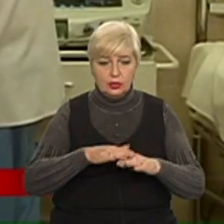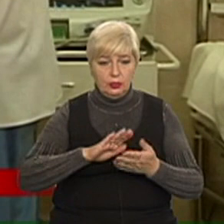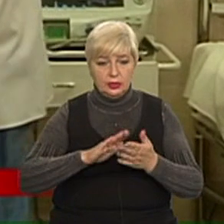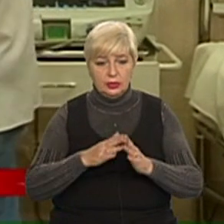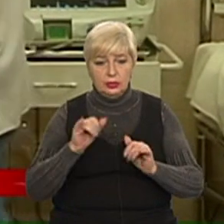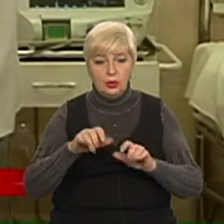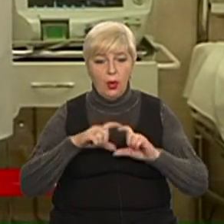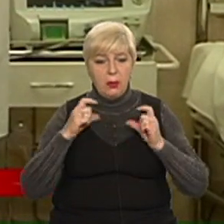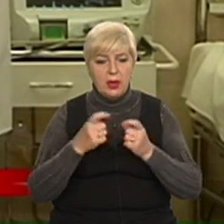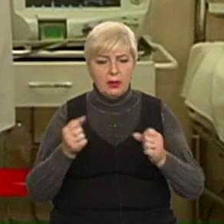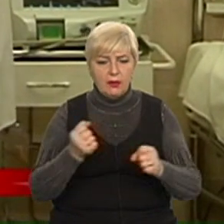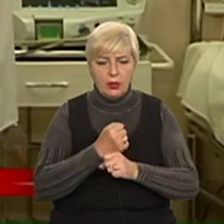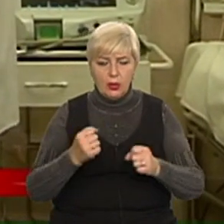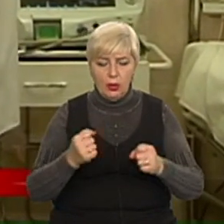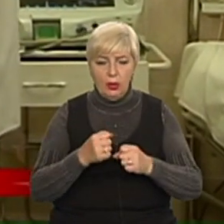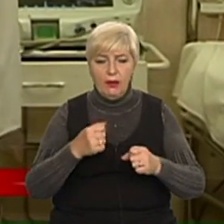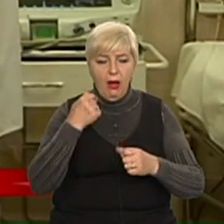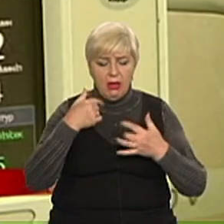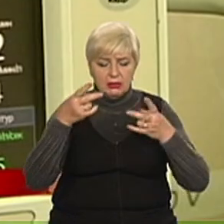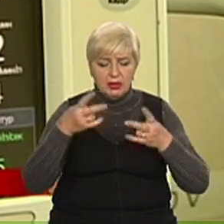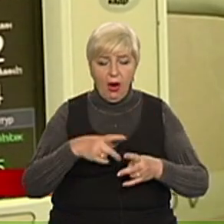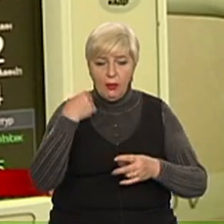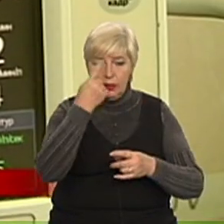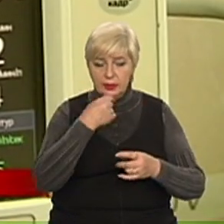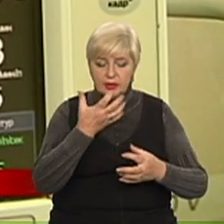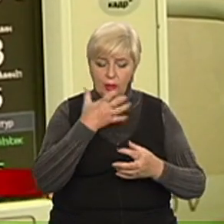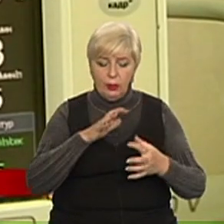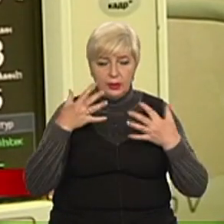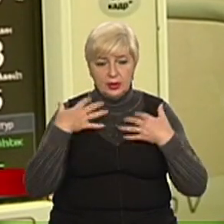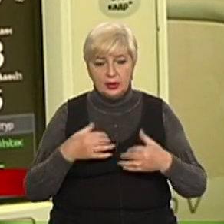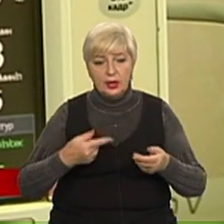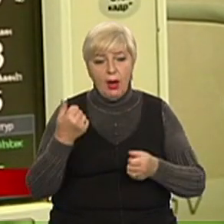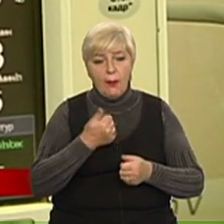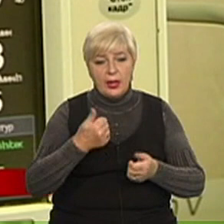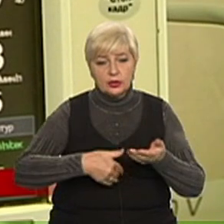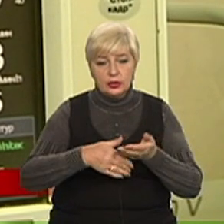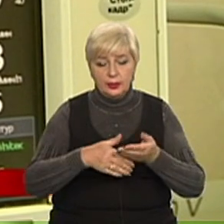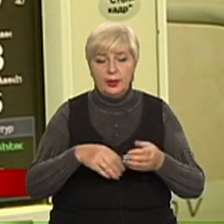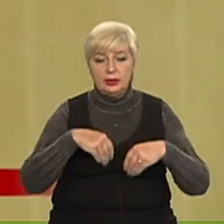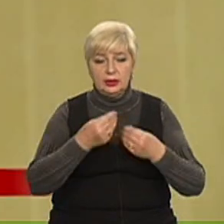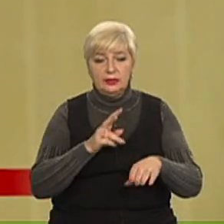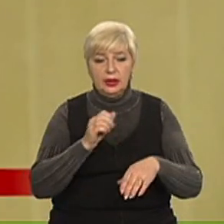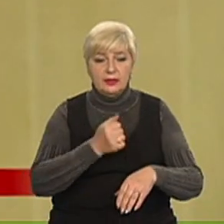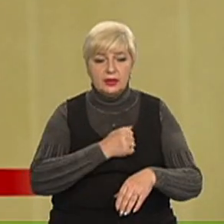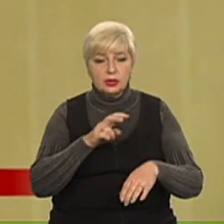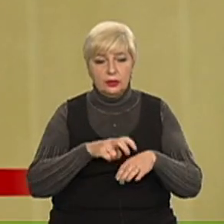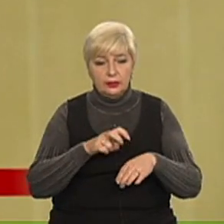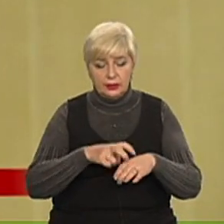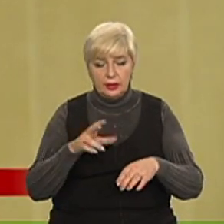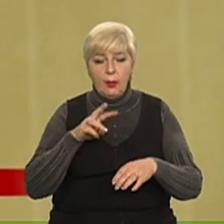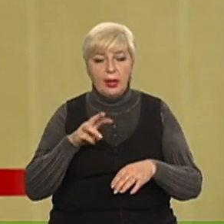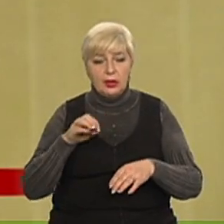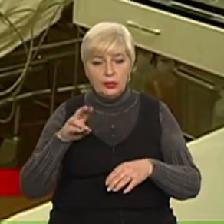нього мінно-вибухова травма обличчя, осколкові ураження та опіки тіла. Першу допомогу надавали військові лікарі у Маріуполі.